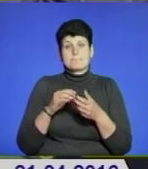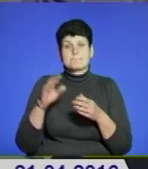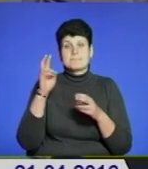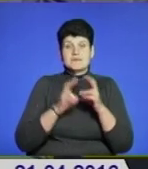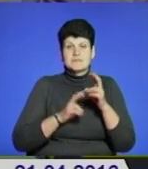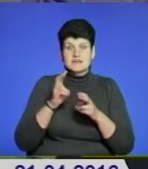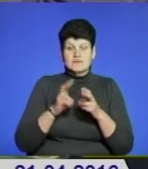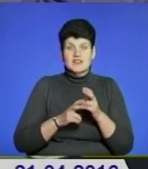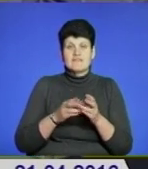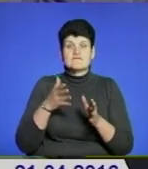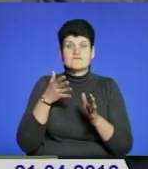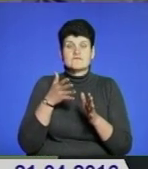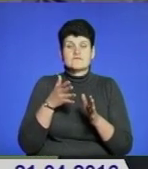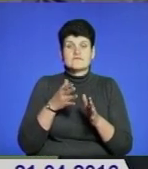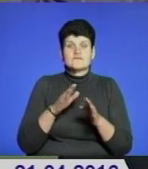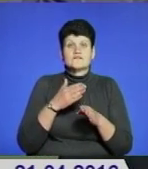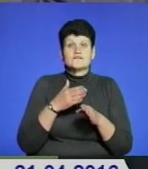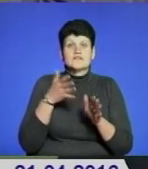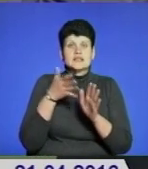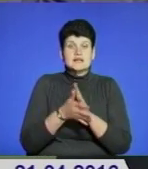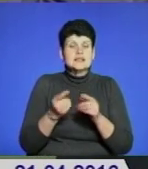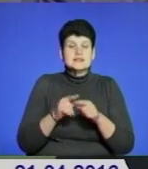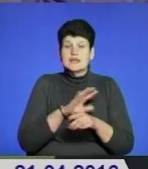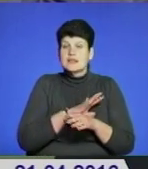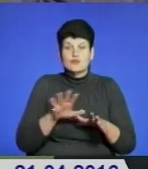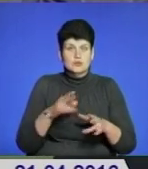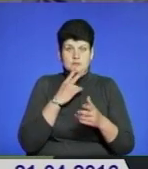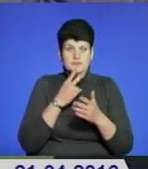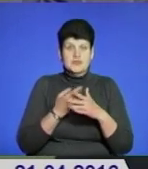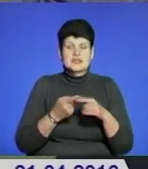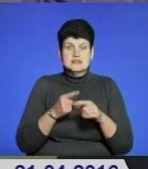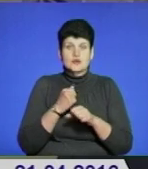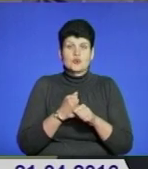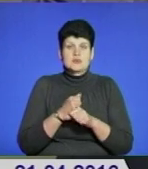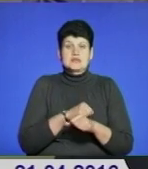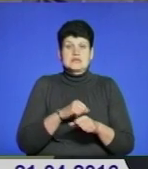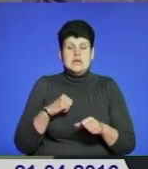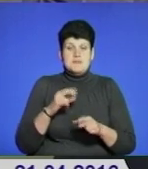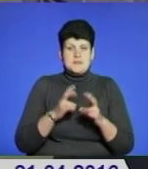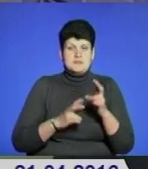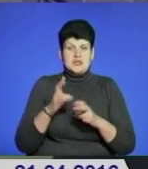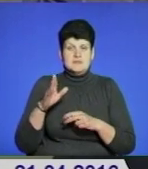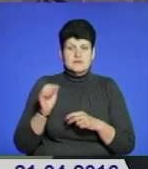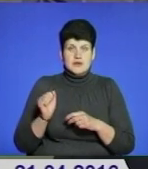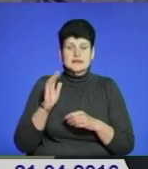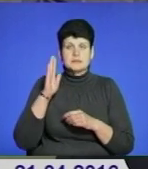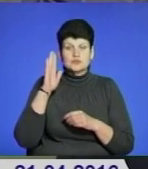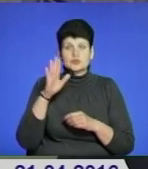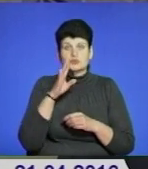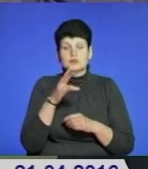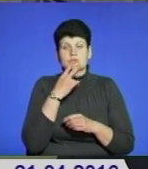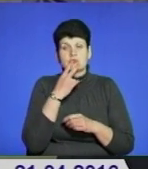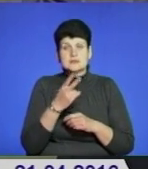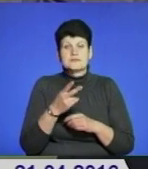економічних, видатки на це не були передбачені. Тому поки це здійснюється силами самих підприємств, а на майбутнє будемо дивитися під